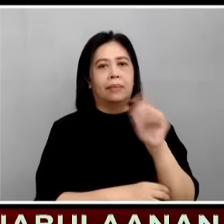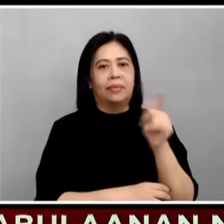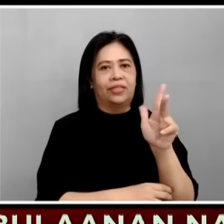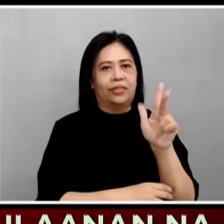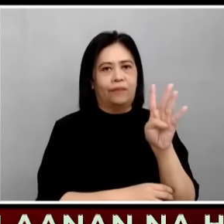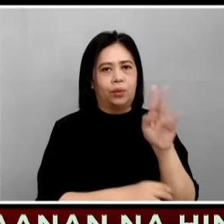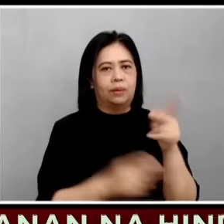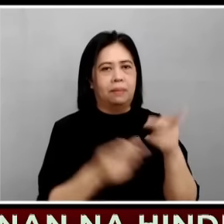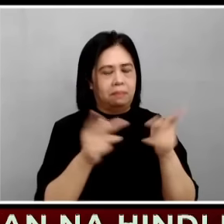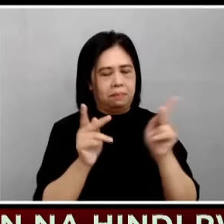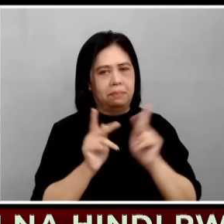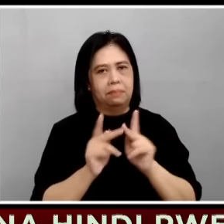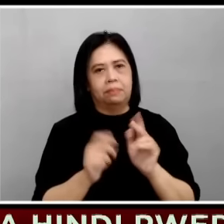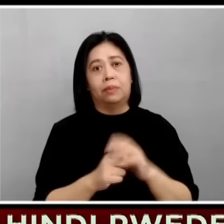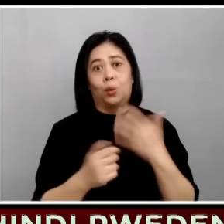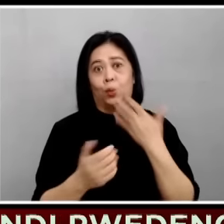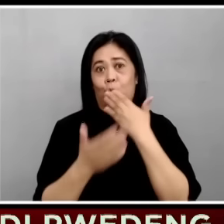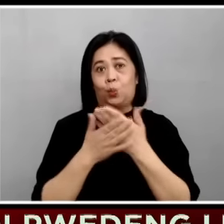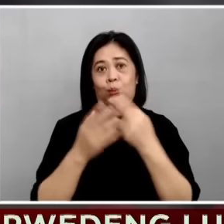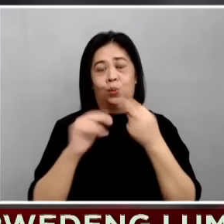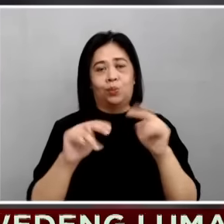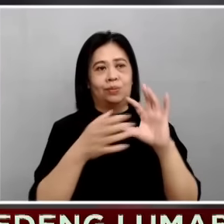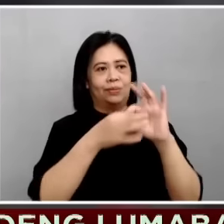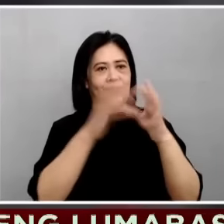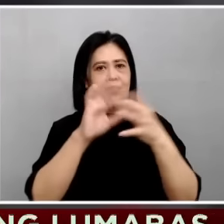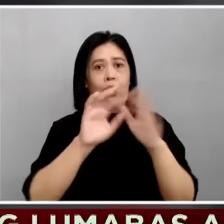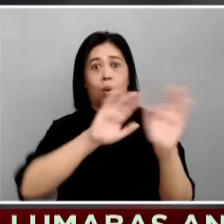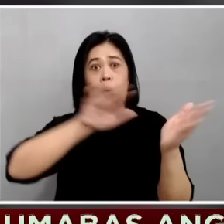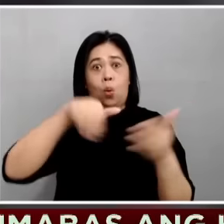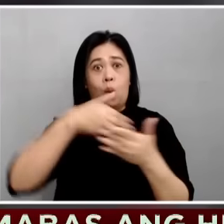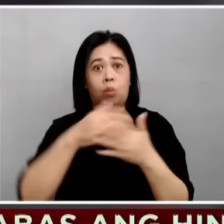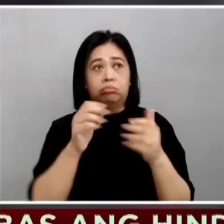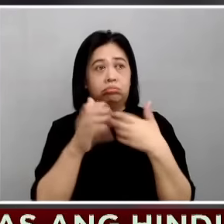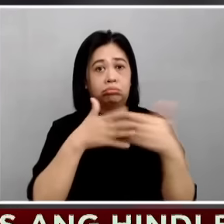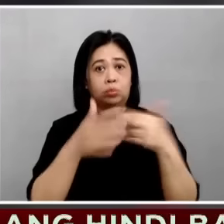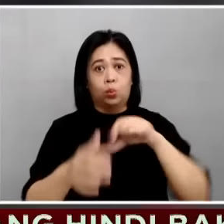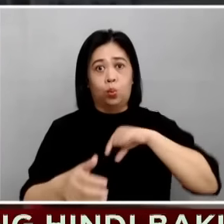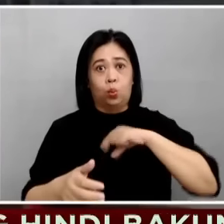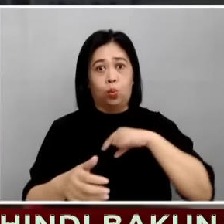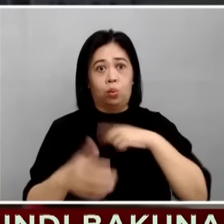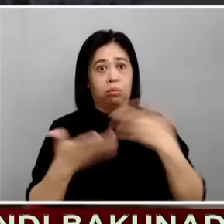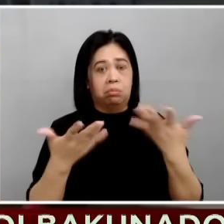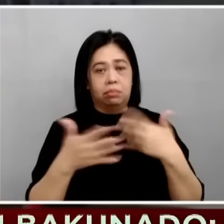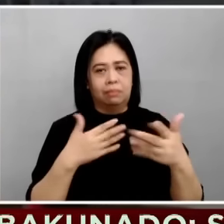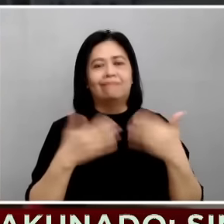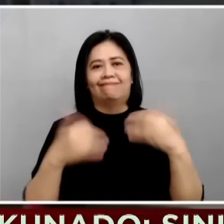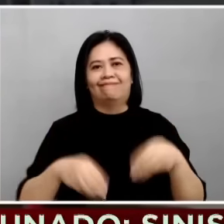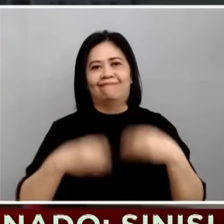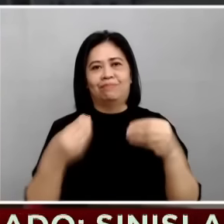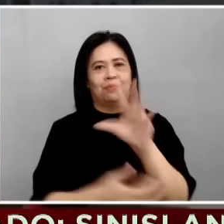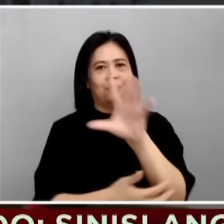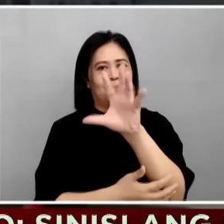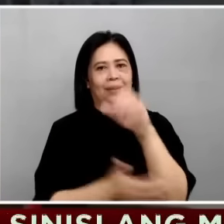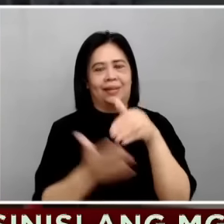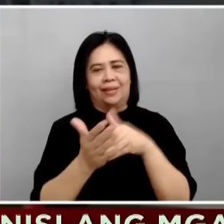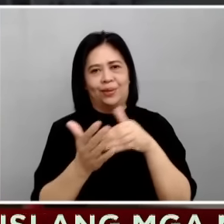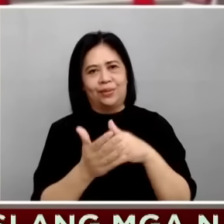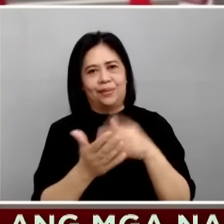May good news naman mula sa Philippine Olympic Committee. Lahat ng non-medalist athletes sa Olympics ay bibigyan ng tig 500,000